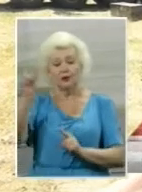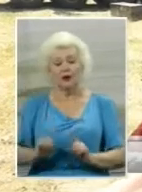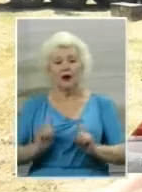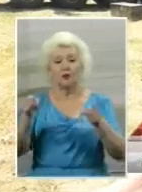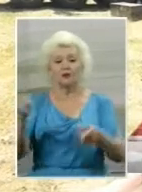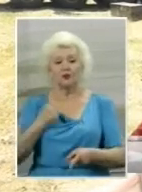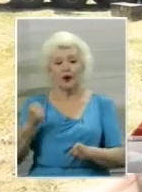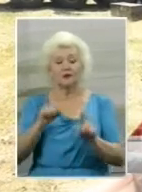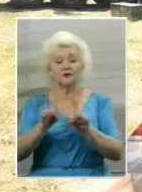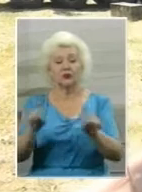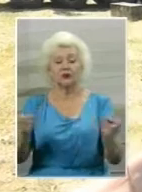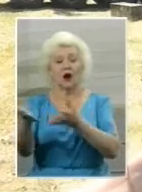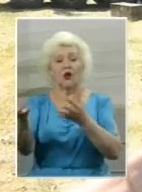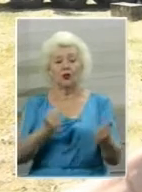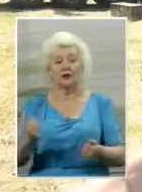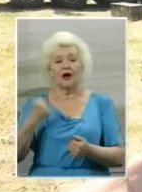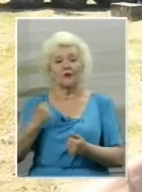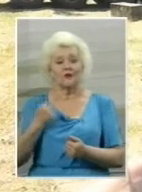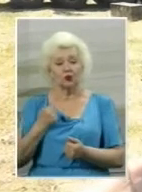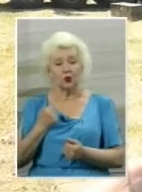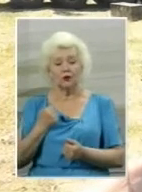військові училища, отримують військову